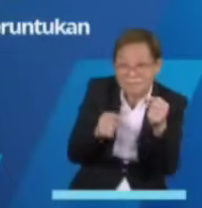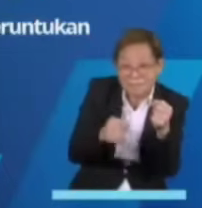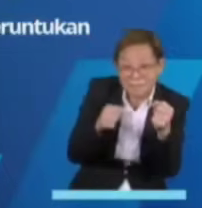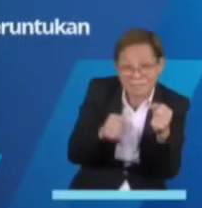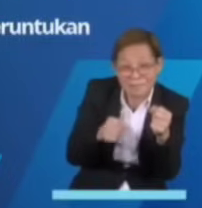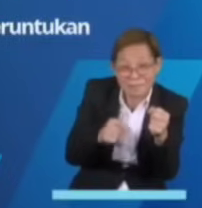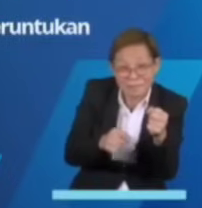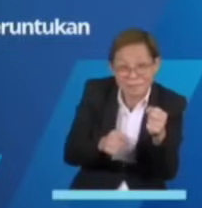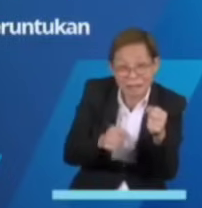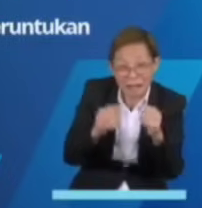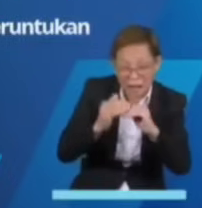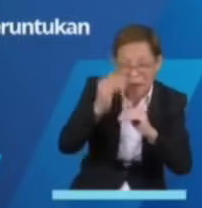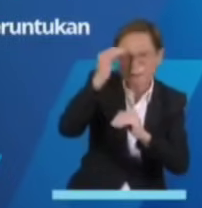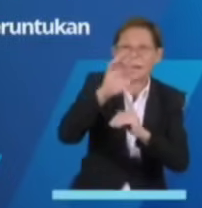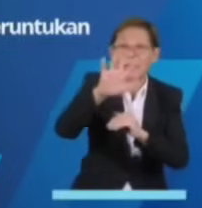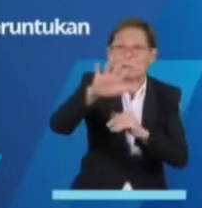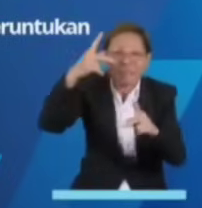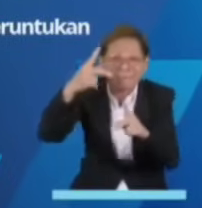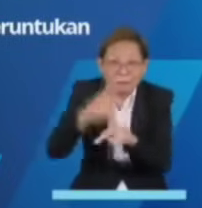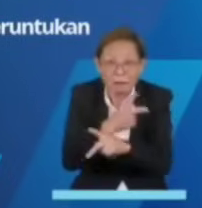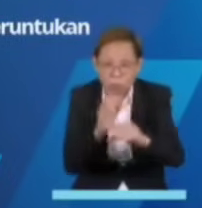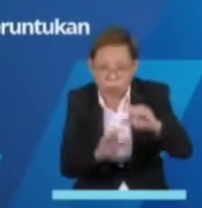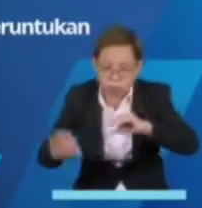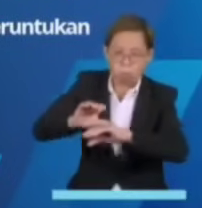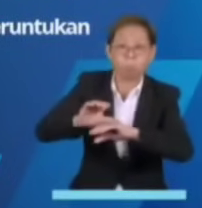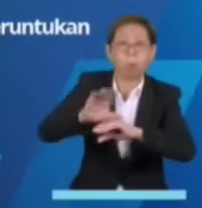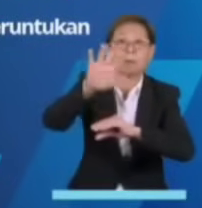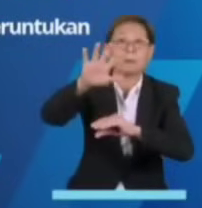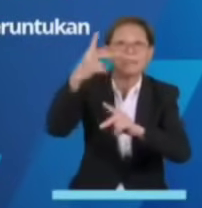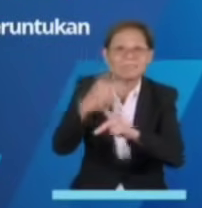lebih 5 kali ganda